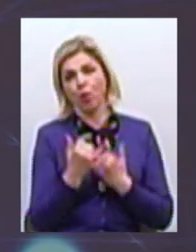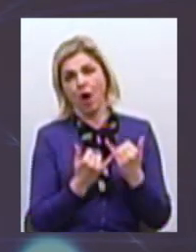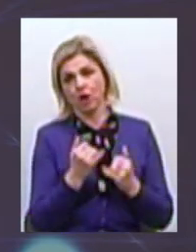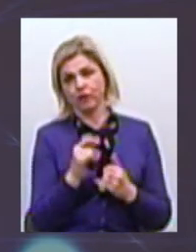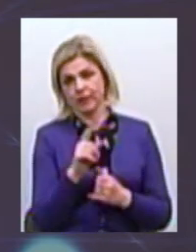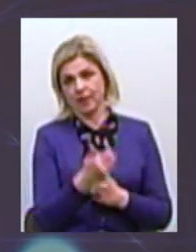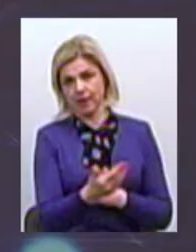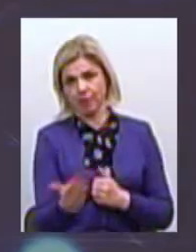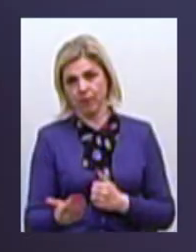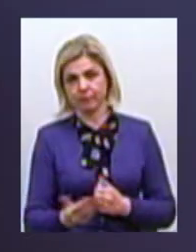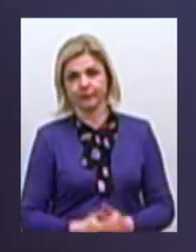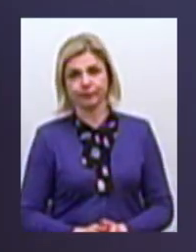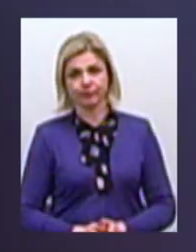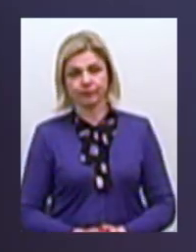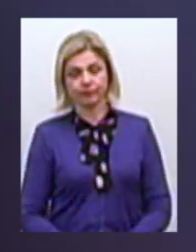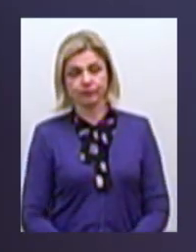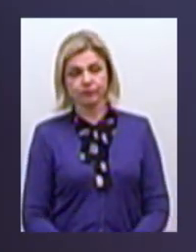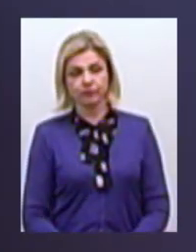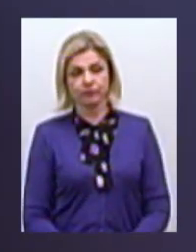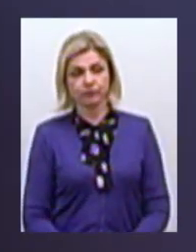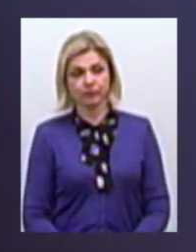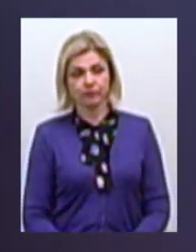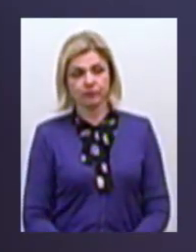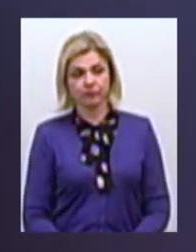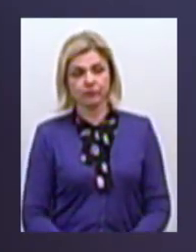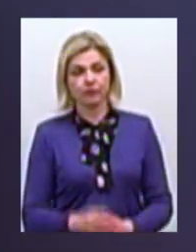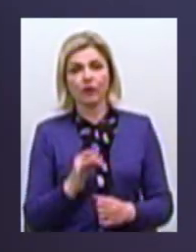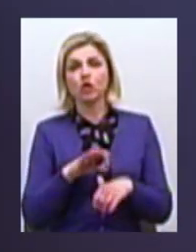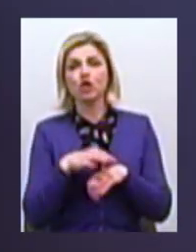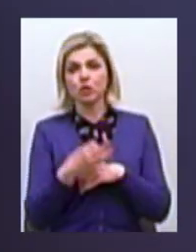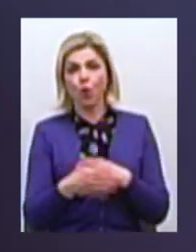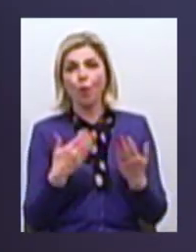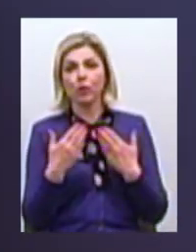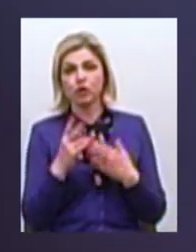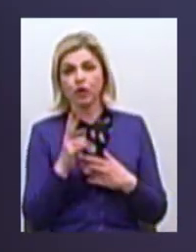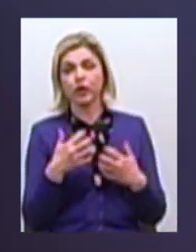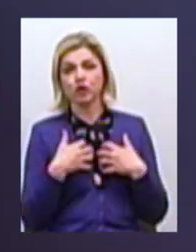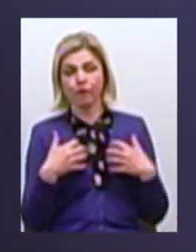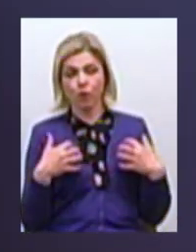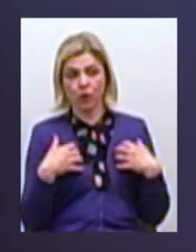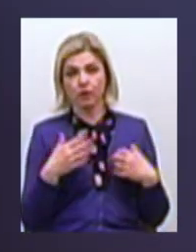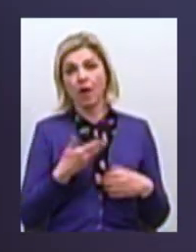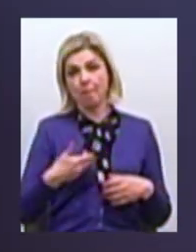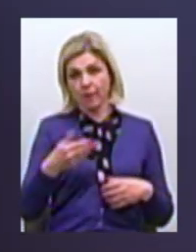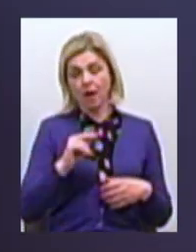ними. Поэтому касаемо жестокого обращения с животными, мы